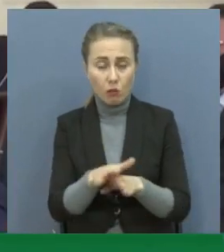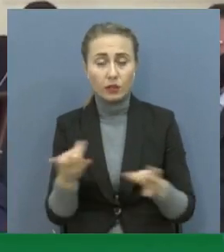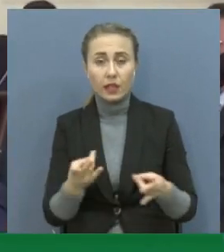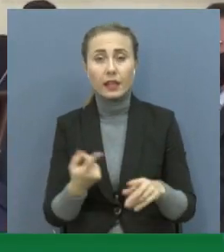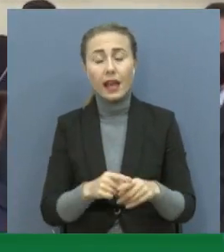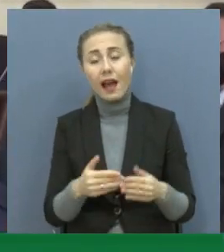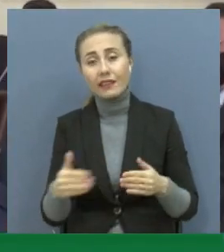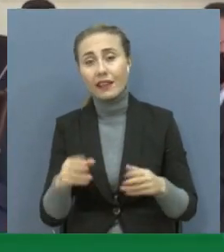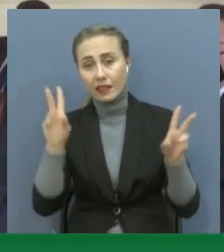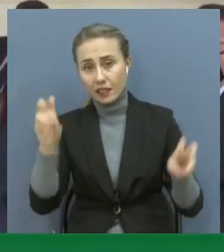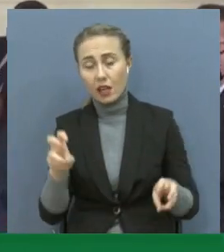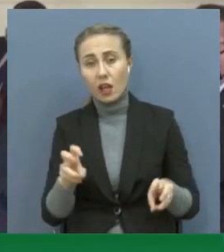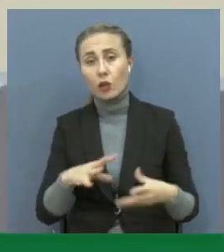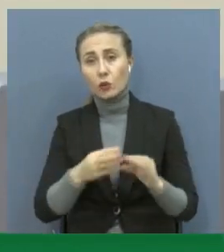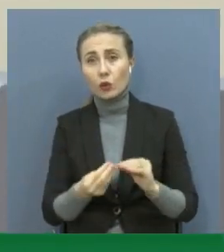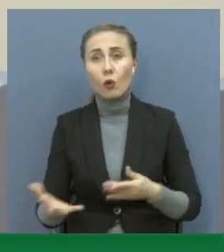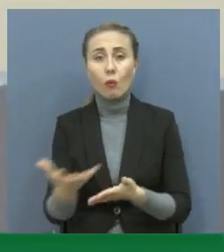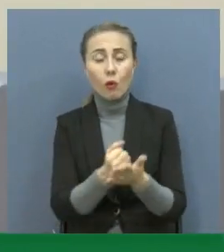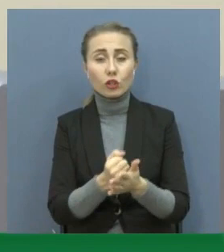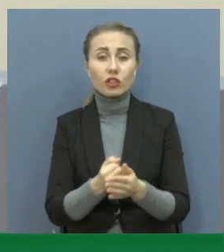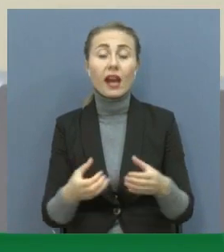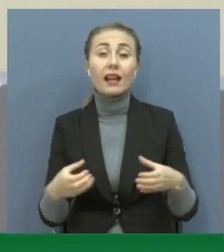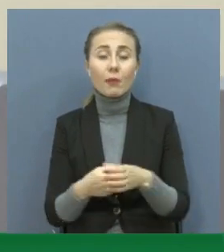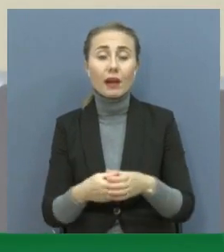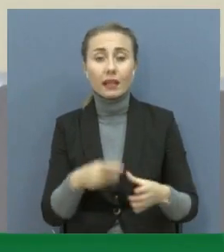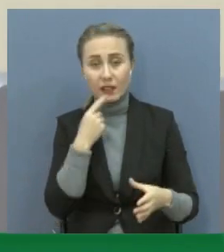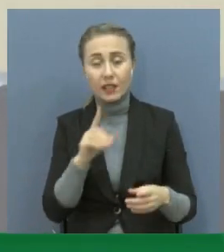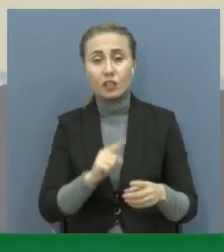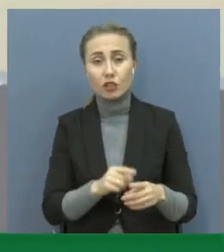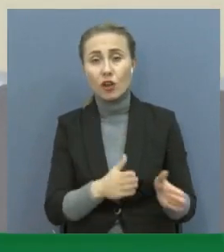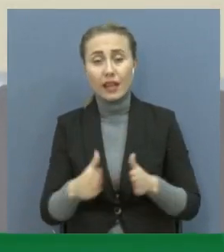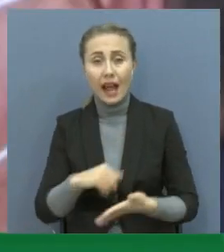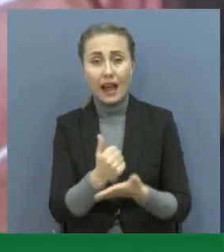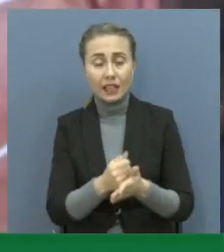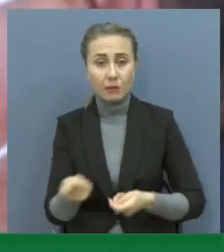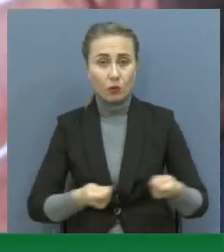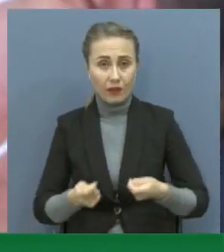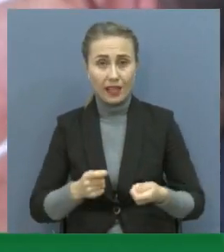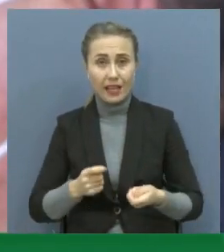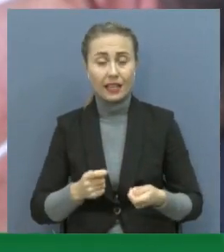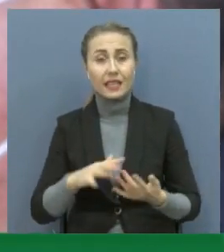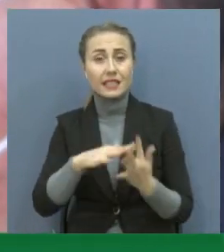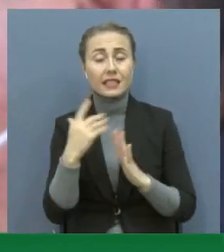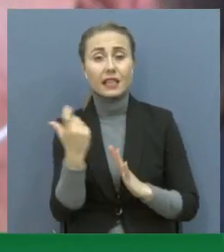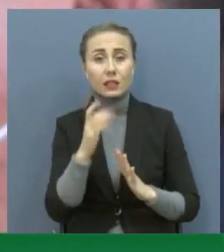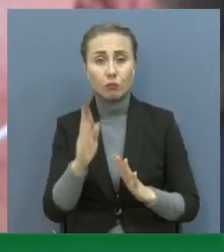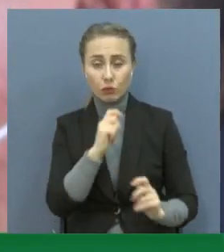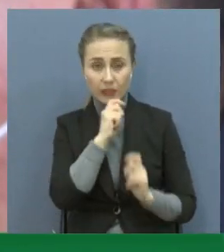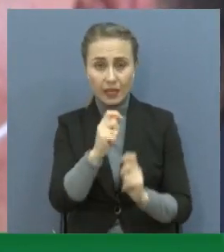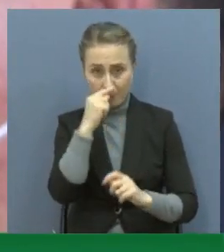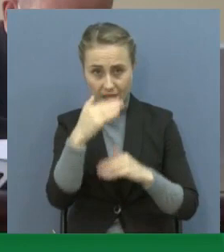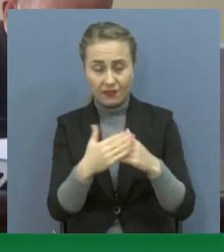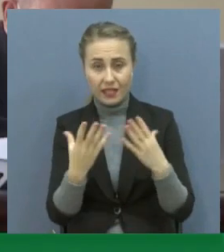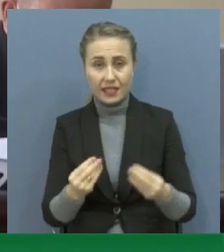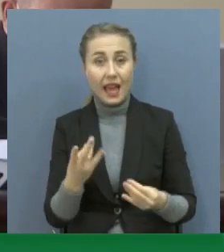Отдельной темой прозвучали итоги уборочной кампании. Было отмечено, что ряд акимов и руководителей крестьянских хозяйств будут награждены в преддверии